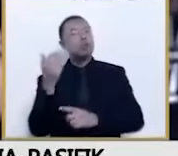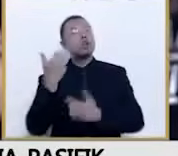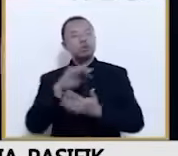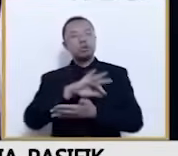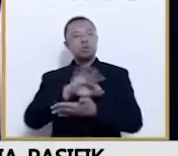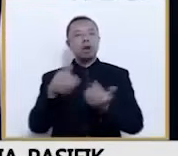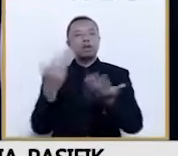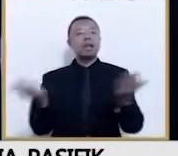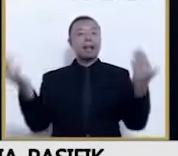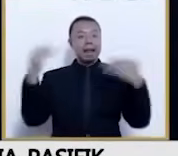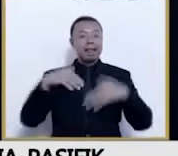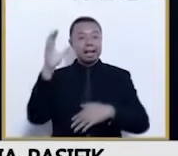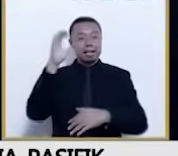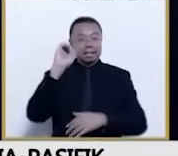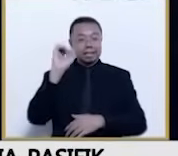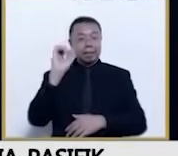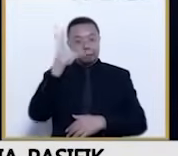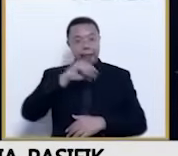hadir pada hari ini.